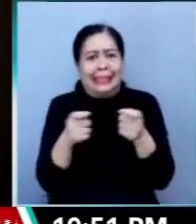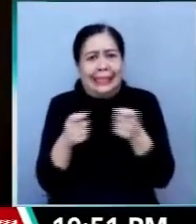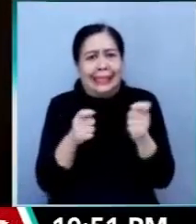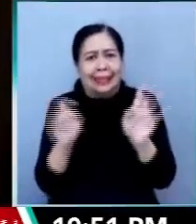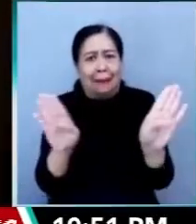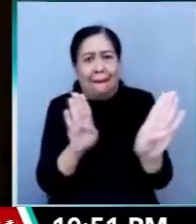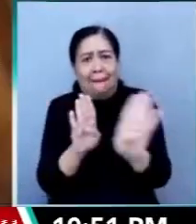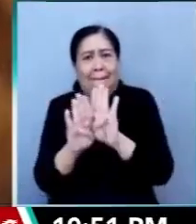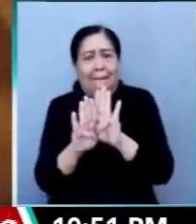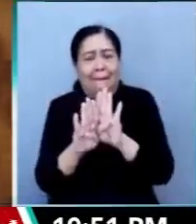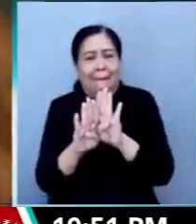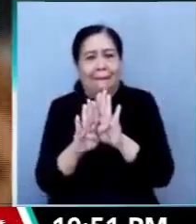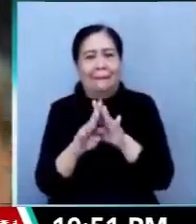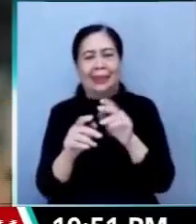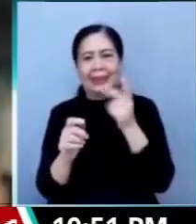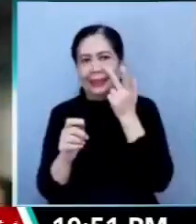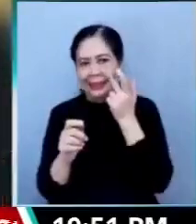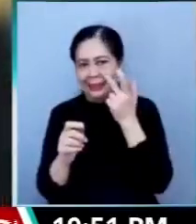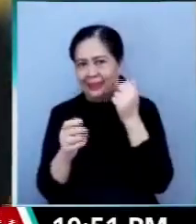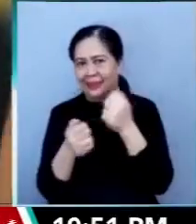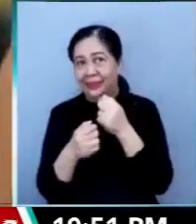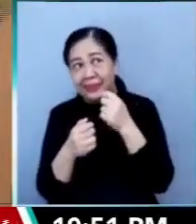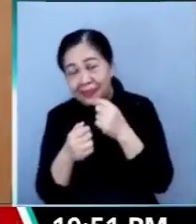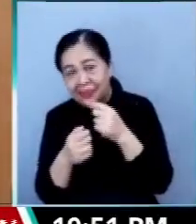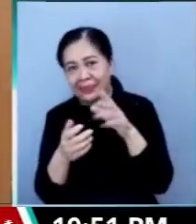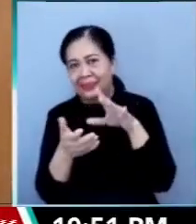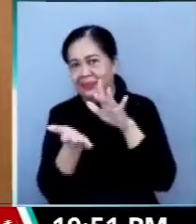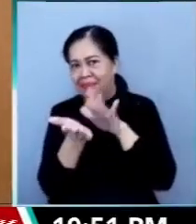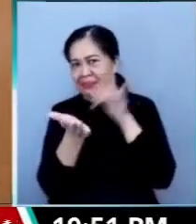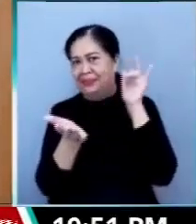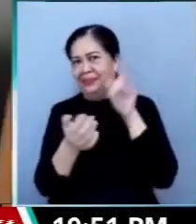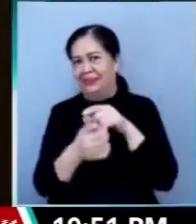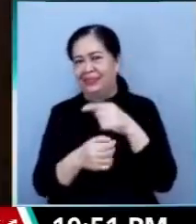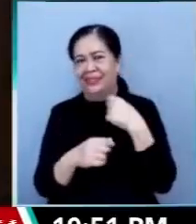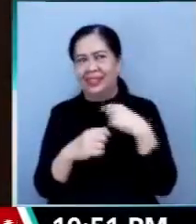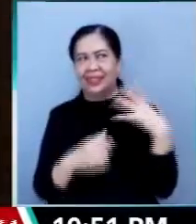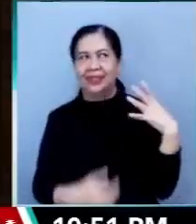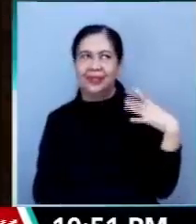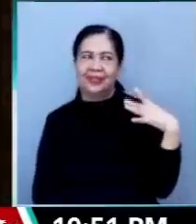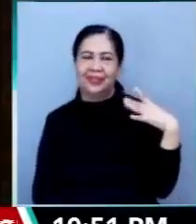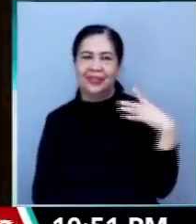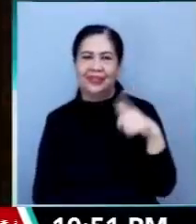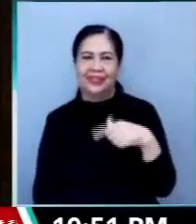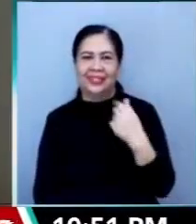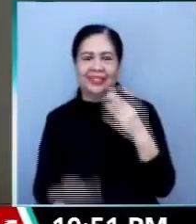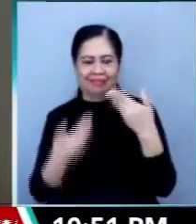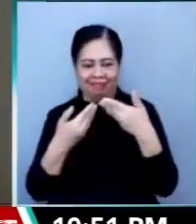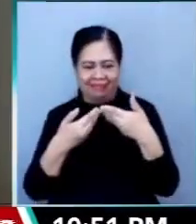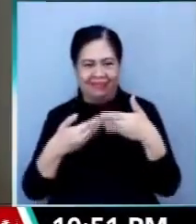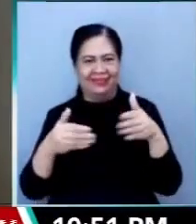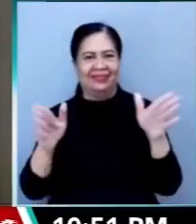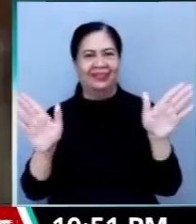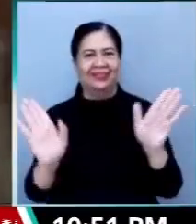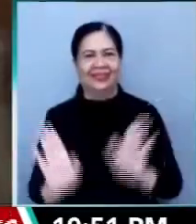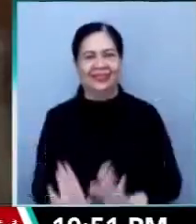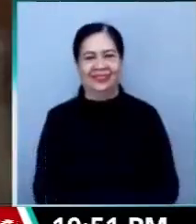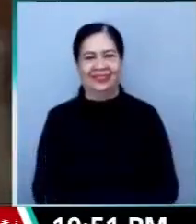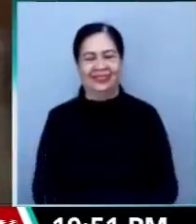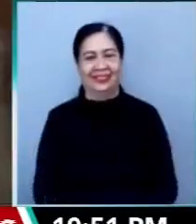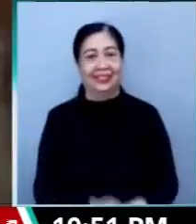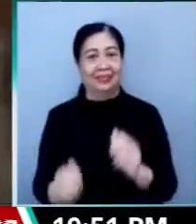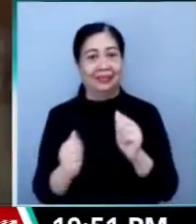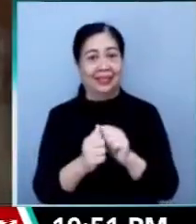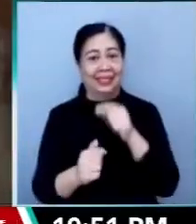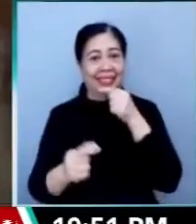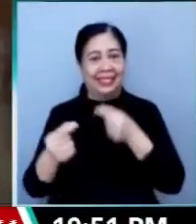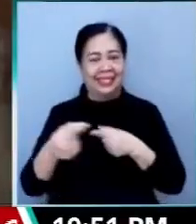May sneak peek tuloy sa bride na si Grace habang naghihintay sa kanyang grand entrance. Pati ang guests na